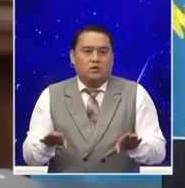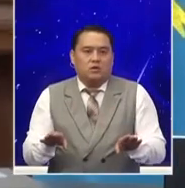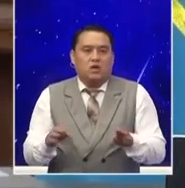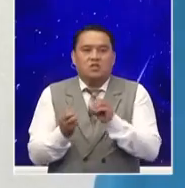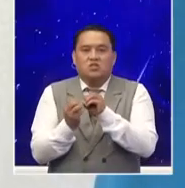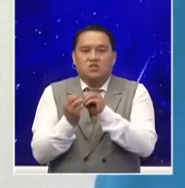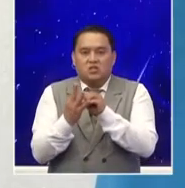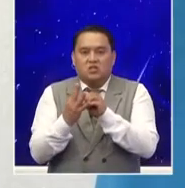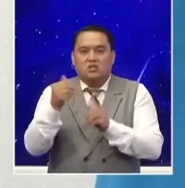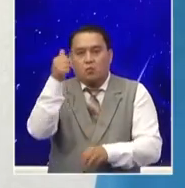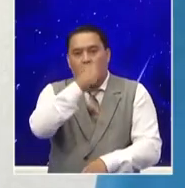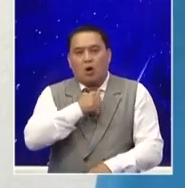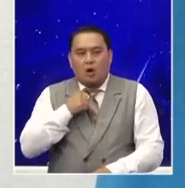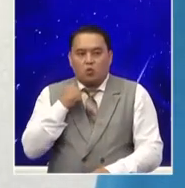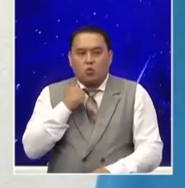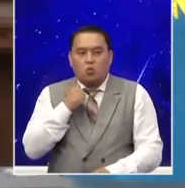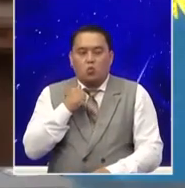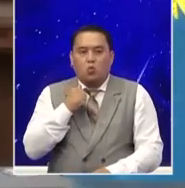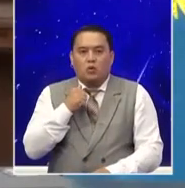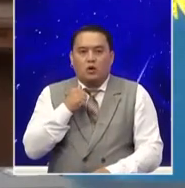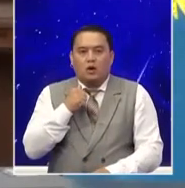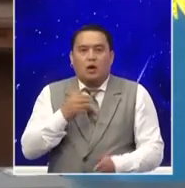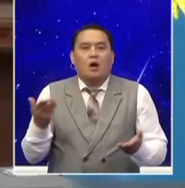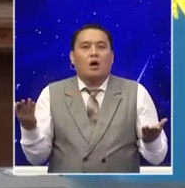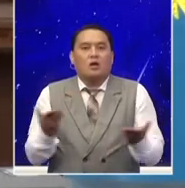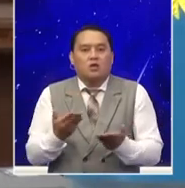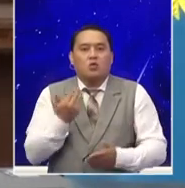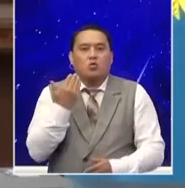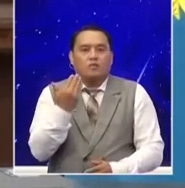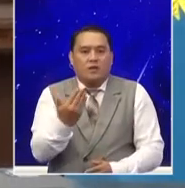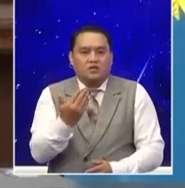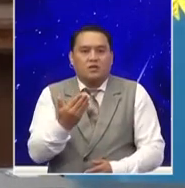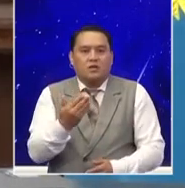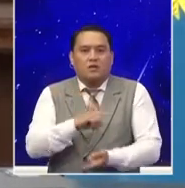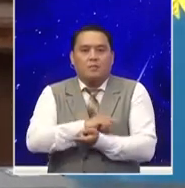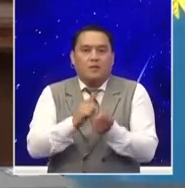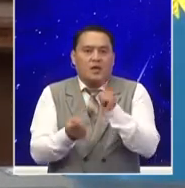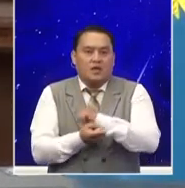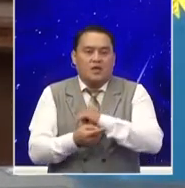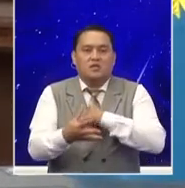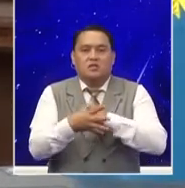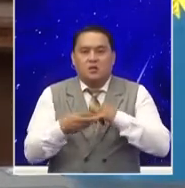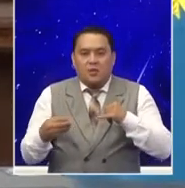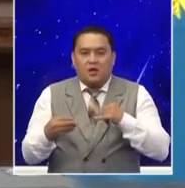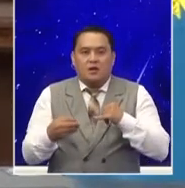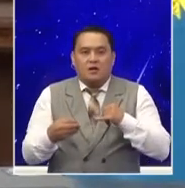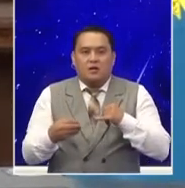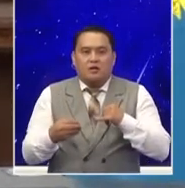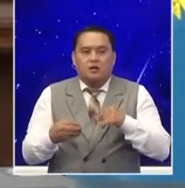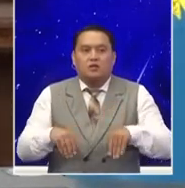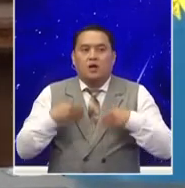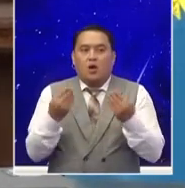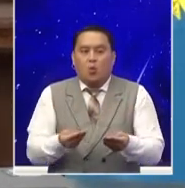2014 году Ельбасы докладывал о том, что какие вот эти вот переделывые земельные участки делят, дробят